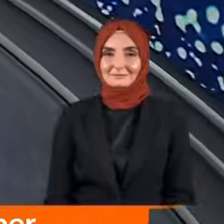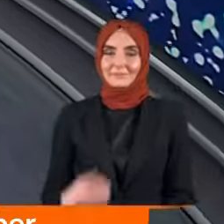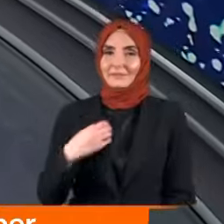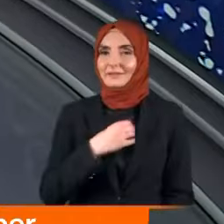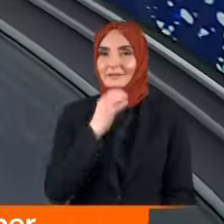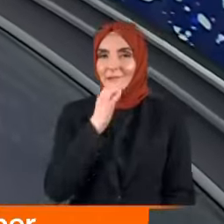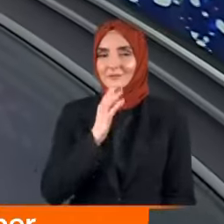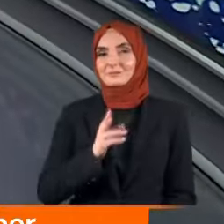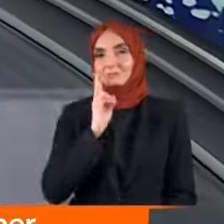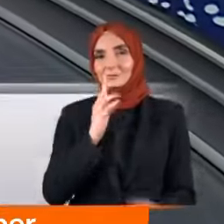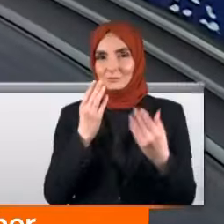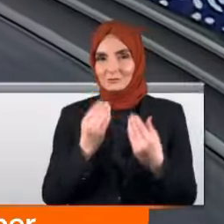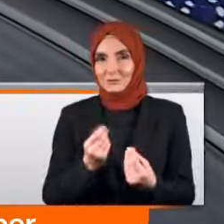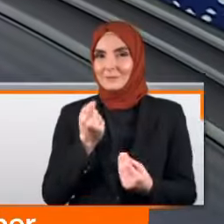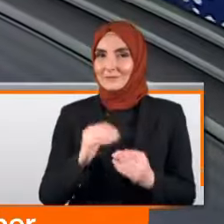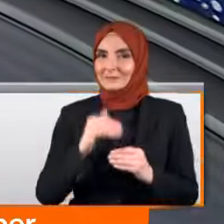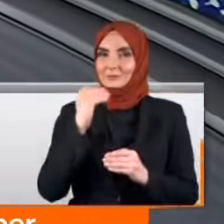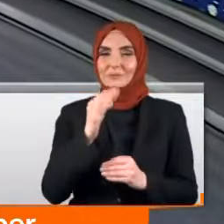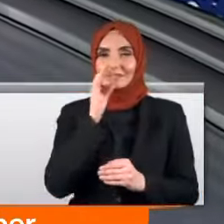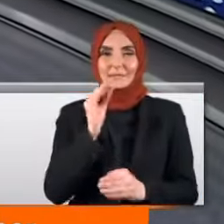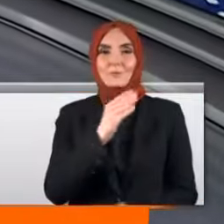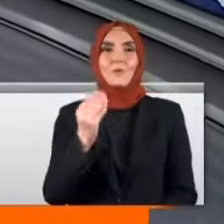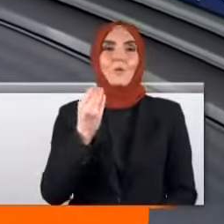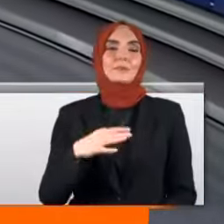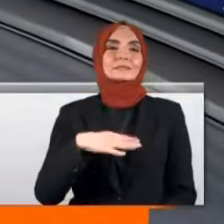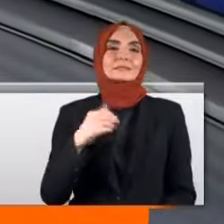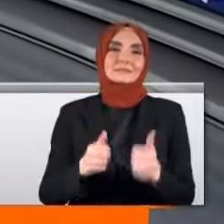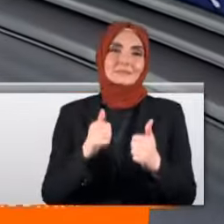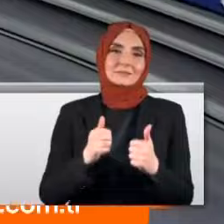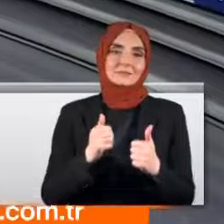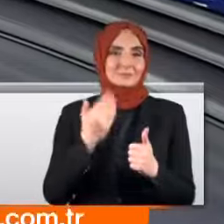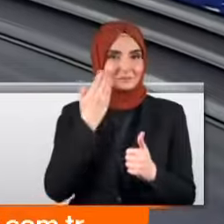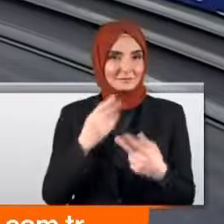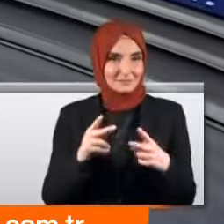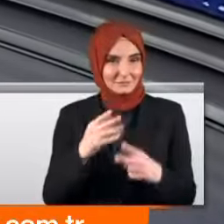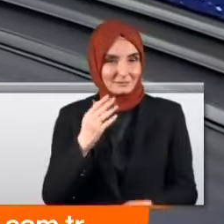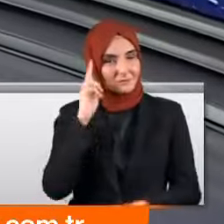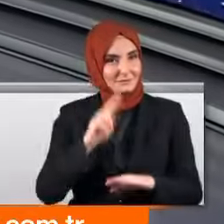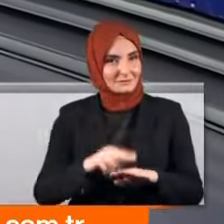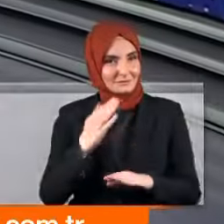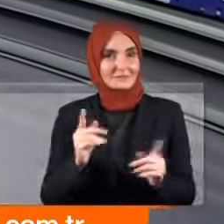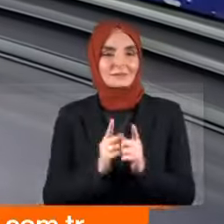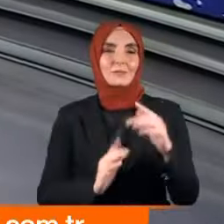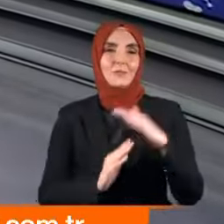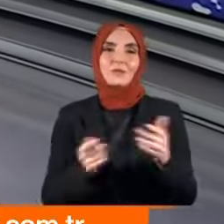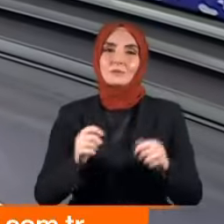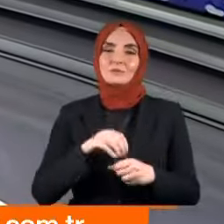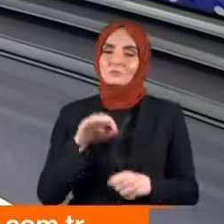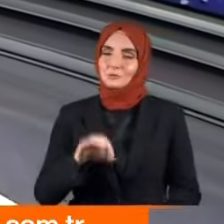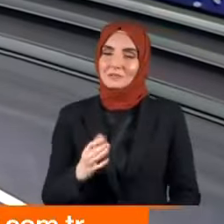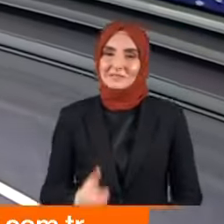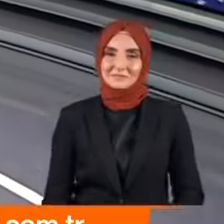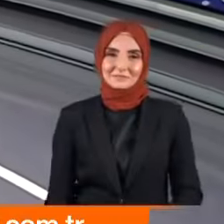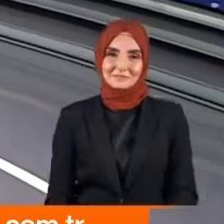Ana haberi noktalıyoruz. Birazdan ekranlarınızda Kim Milyoner Olmak ister olacak. Hatırlatalım. Kısa bir araya gidelim. Kapanış için yeniden burada olacağız az sonra.